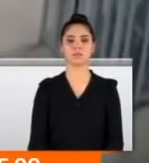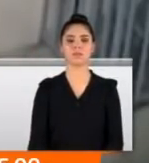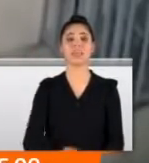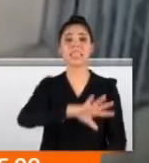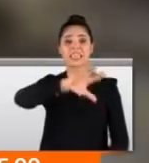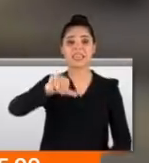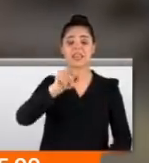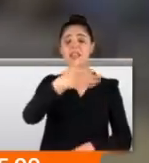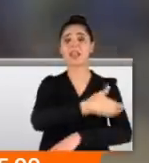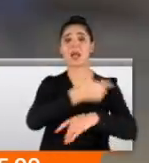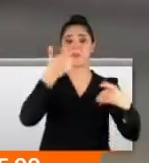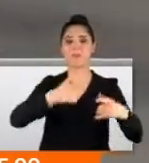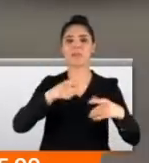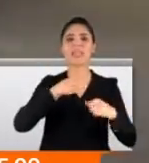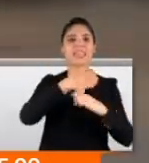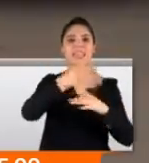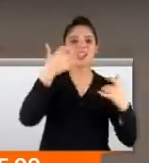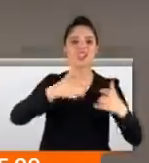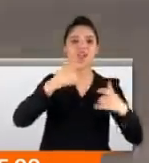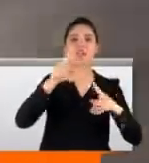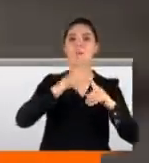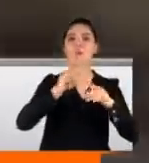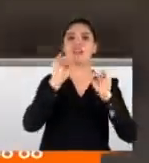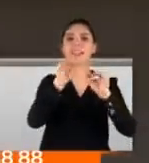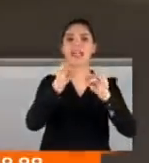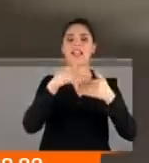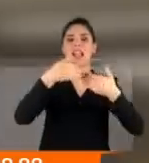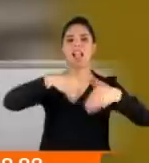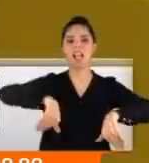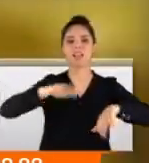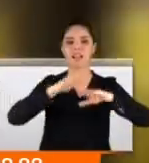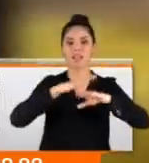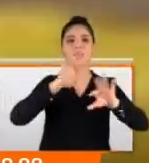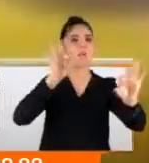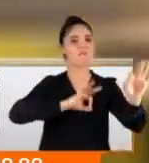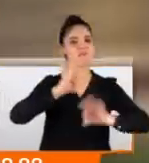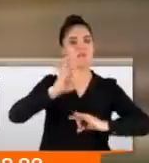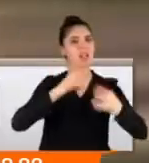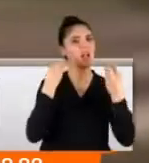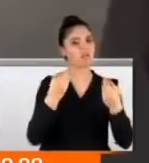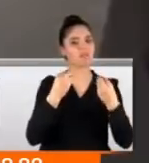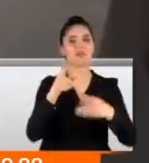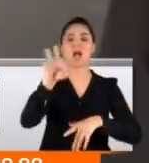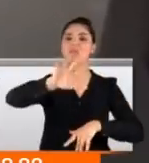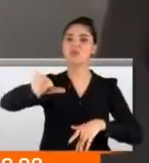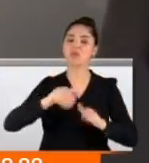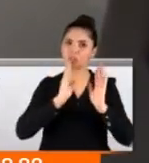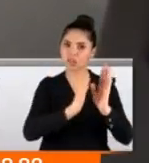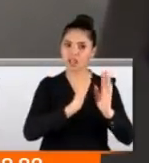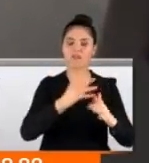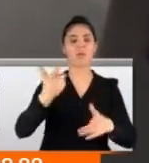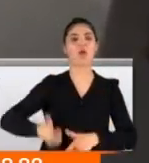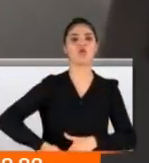Hırsızlar kentin giriş noktalarını tutarak polislere destek gelmesine de engel oldu. Planları çok boyutluydu. Soygun devam ederken